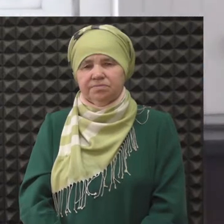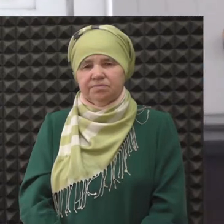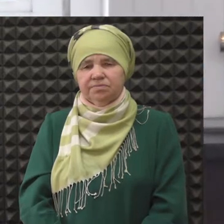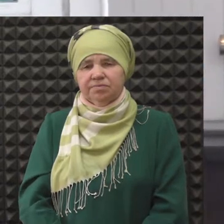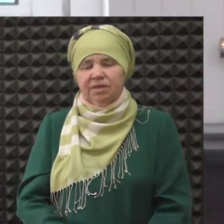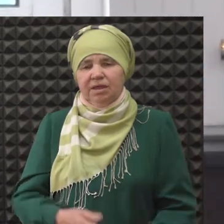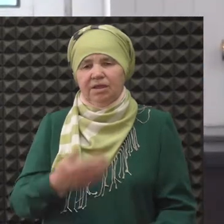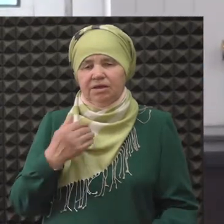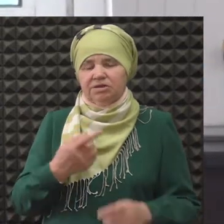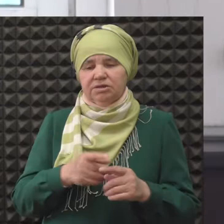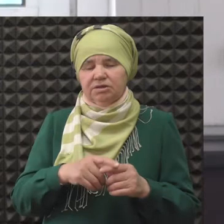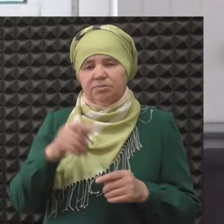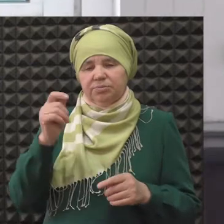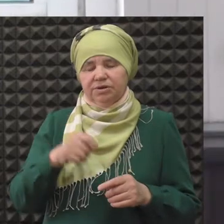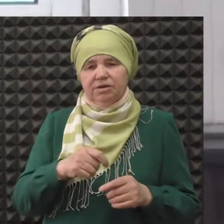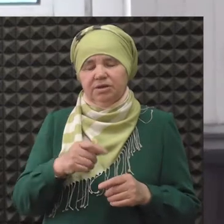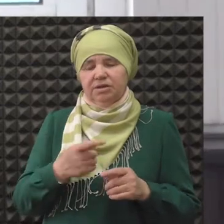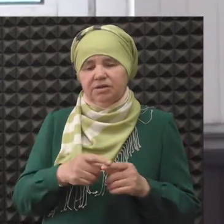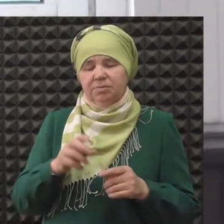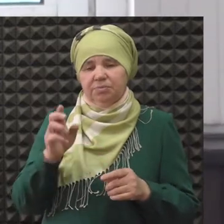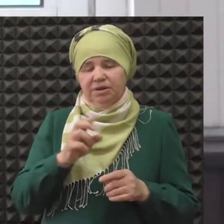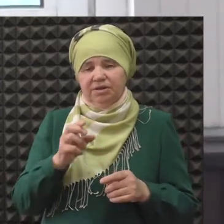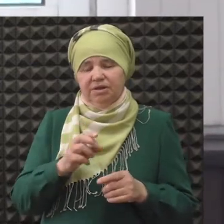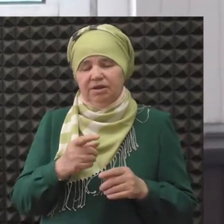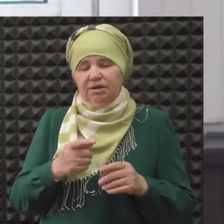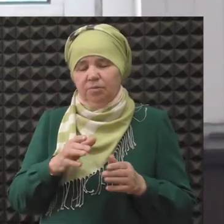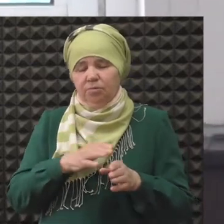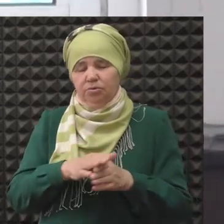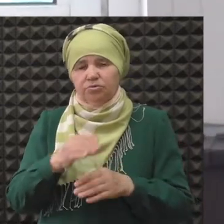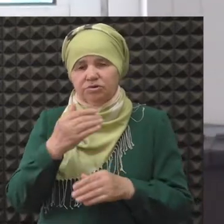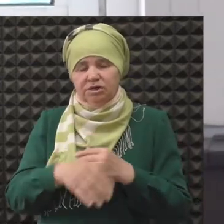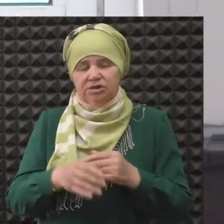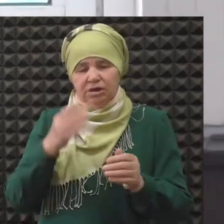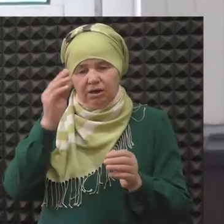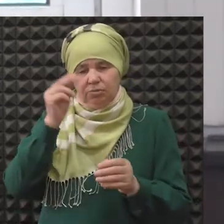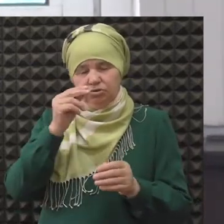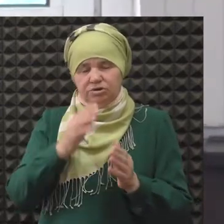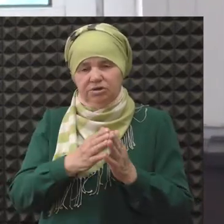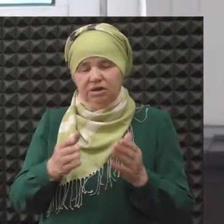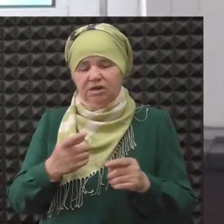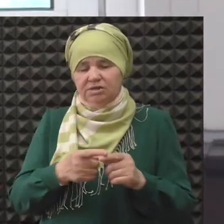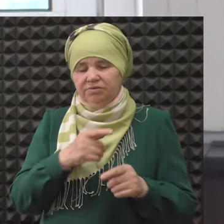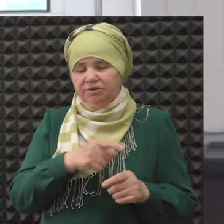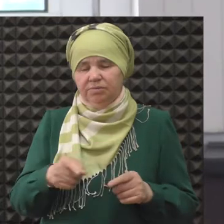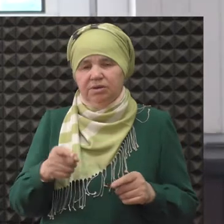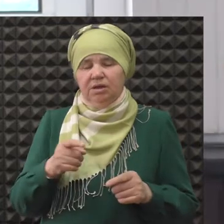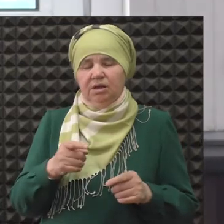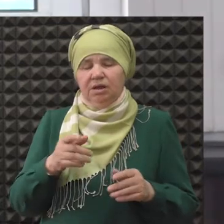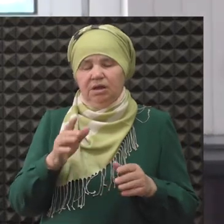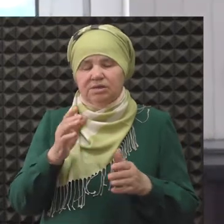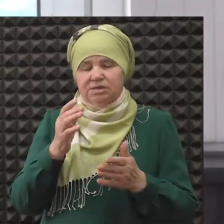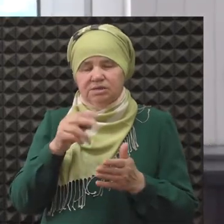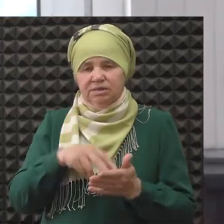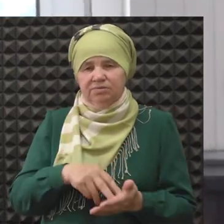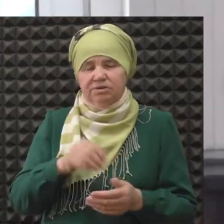Имран Шабугаев, который приехал в Ярдам учиться из Бельгии, в этом учебном году полностью закончил обучение, за время которого не один раз становился